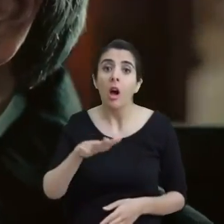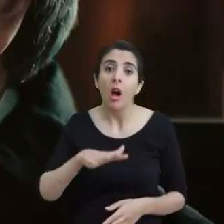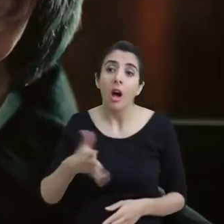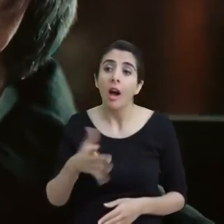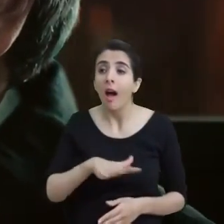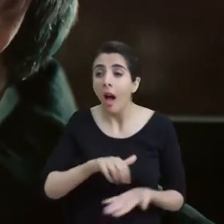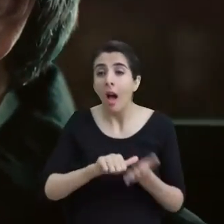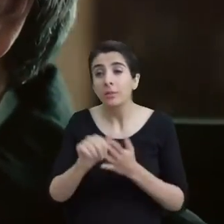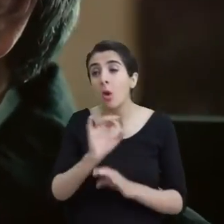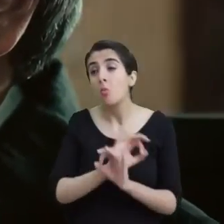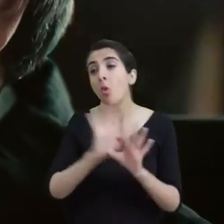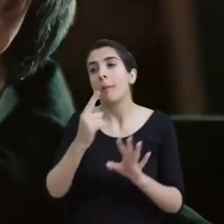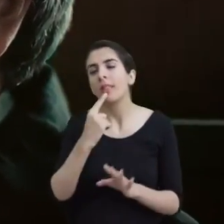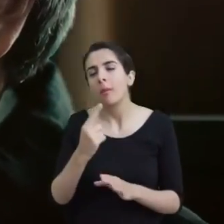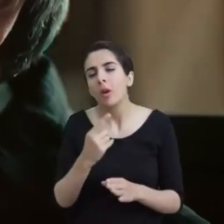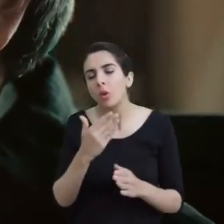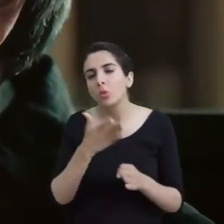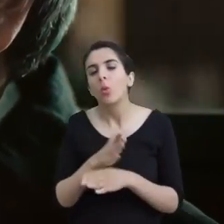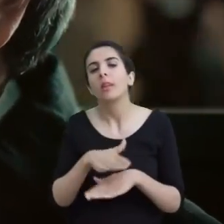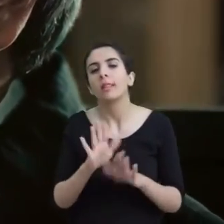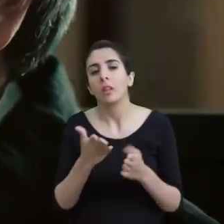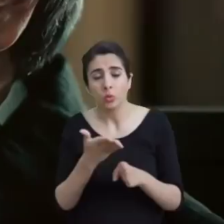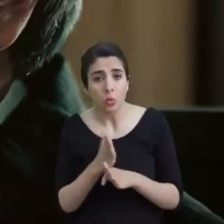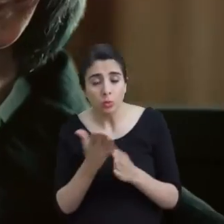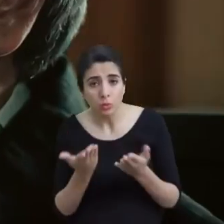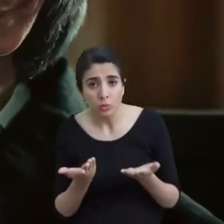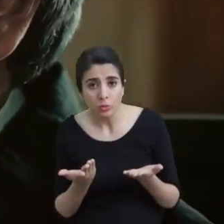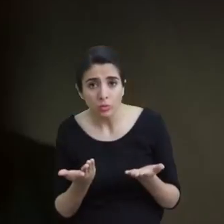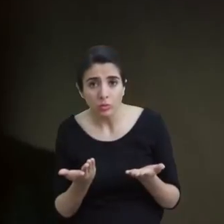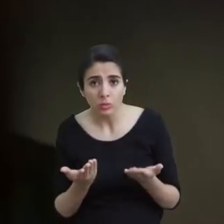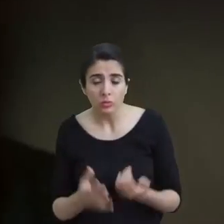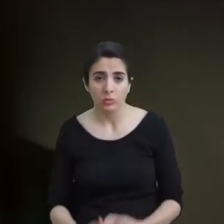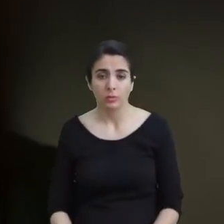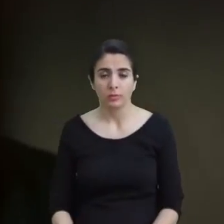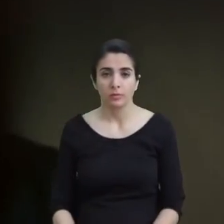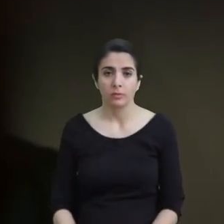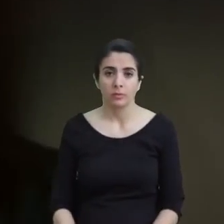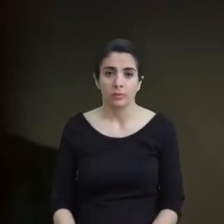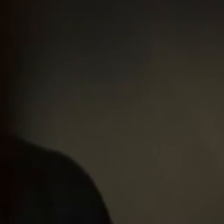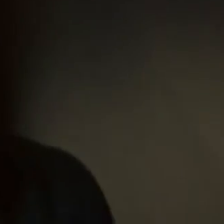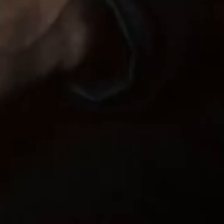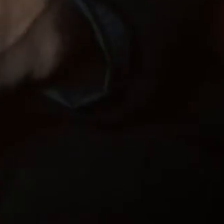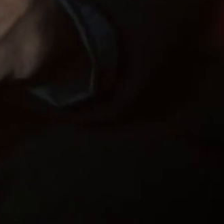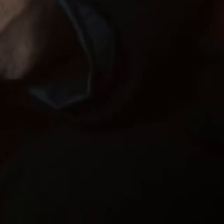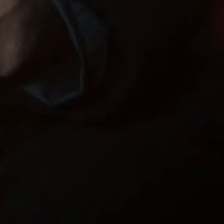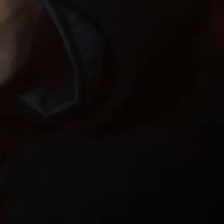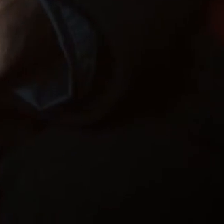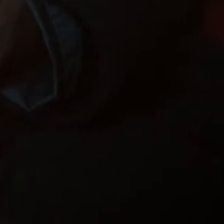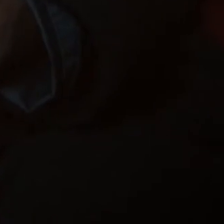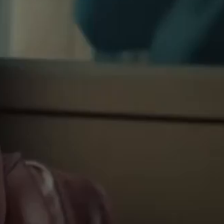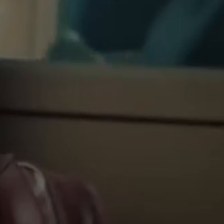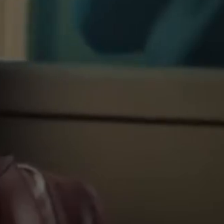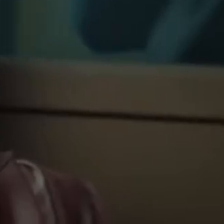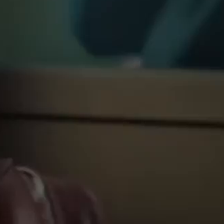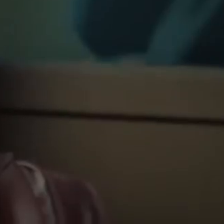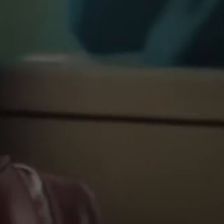herkesten mükemmel olmasını bekleyemezsin. Değil mi Cemil? Cemil'in eli yavaşça kuşağındaki bıçağa gitti. Azize başını